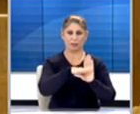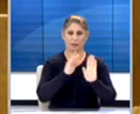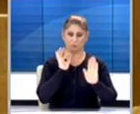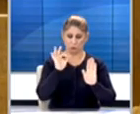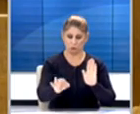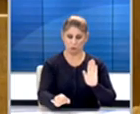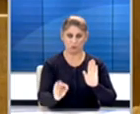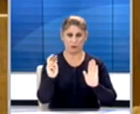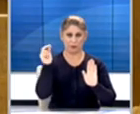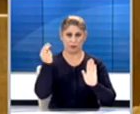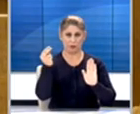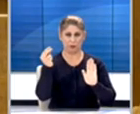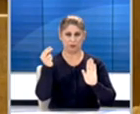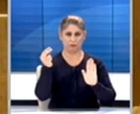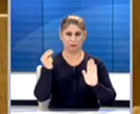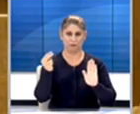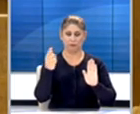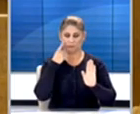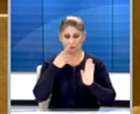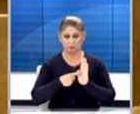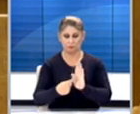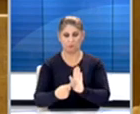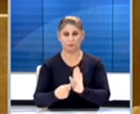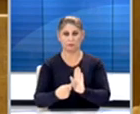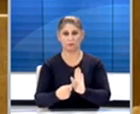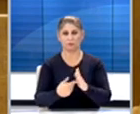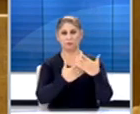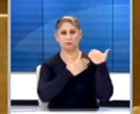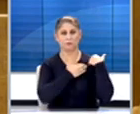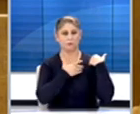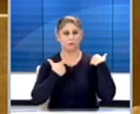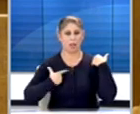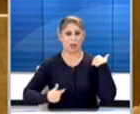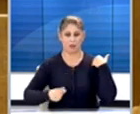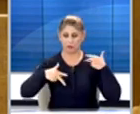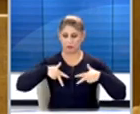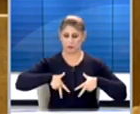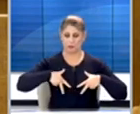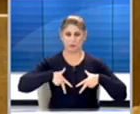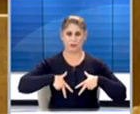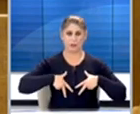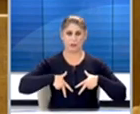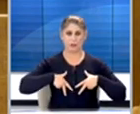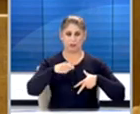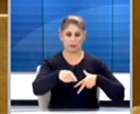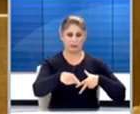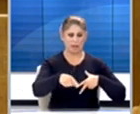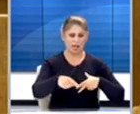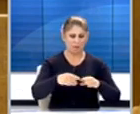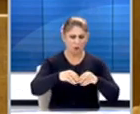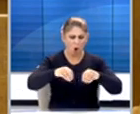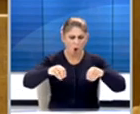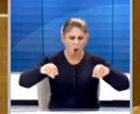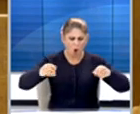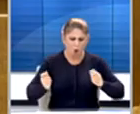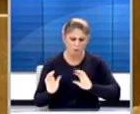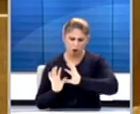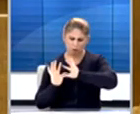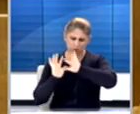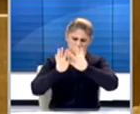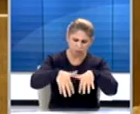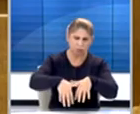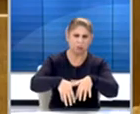Βουλή και δείχνει προς ευθύνες μελών της κυβέρνησής του για τον πάσμα των τεμπών. Θα λάμψει